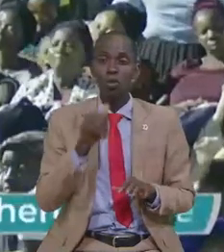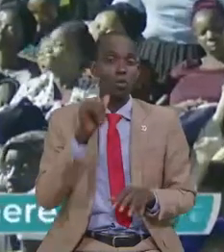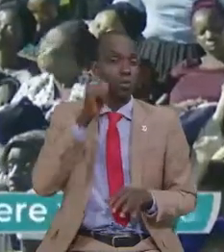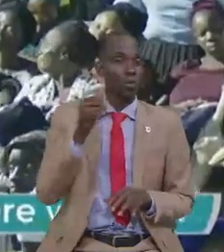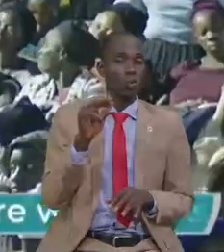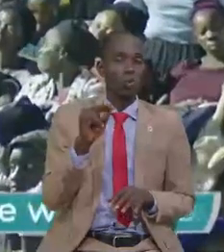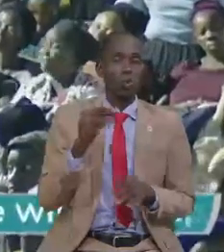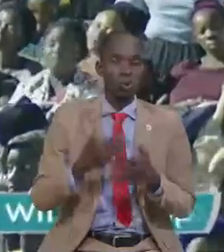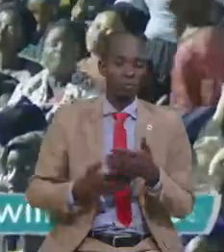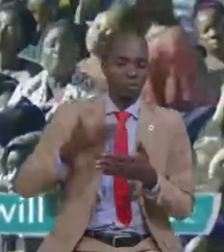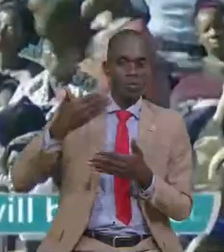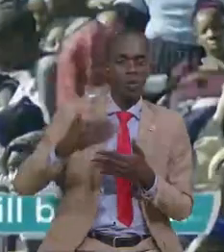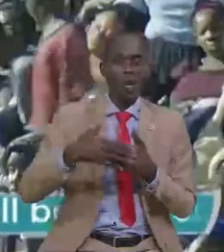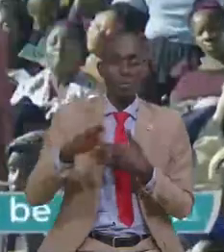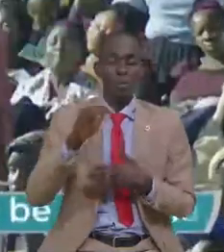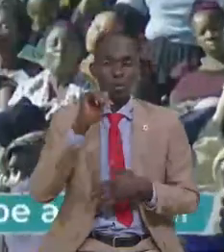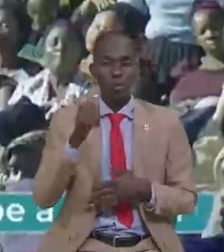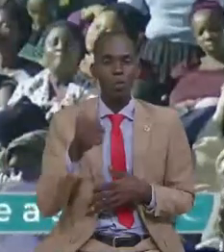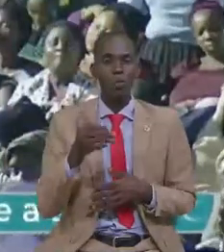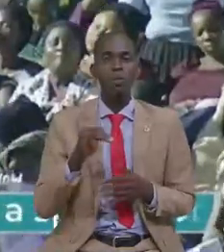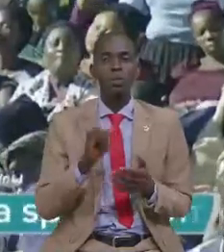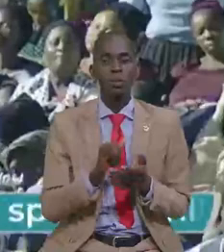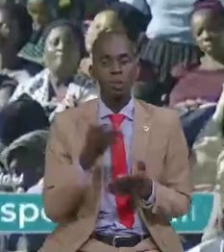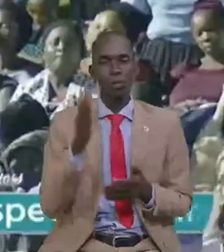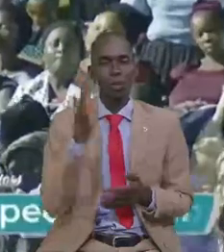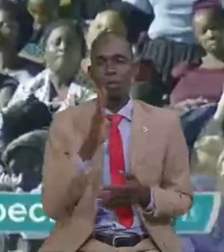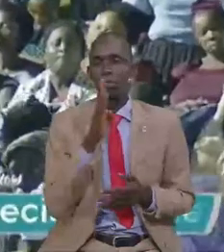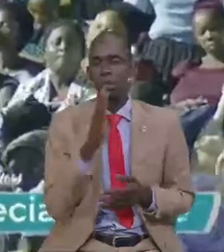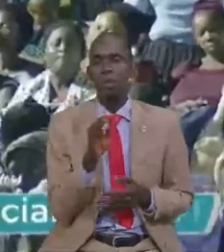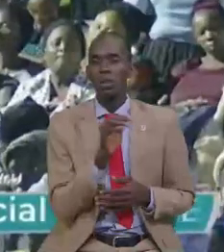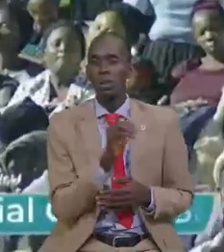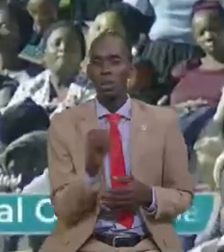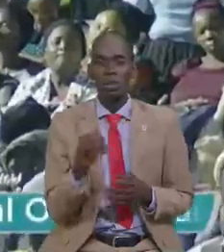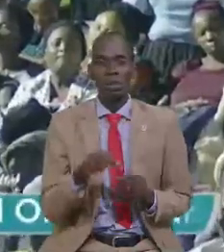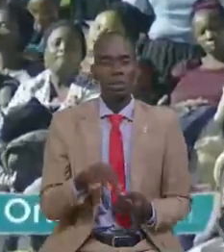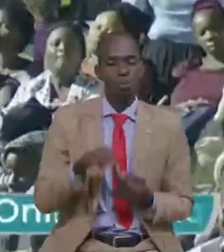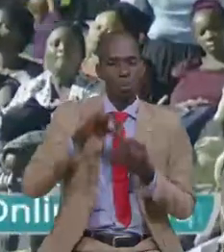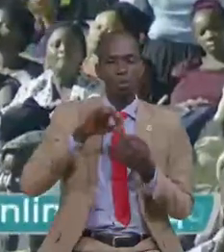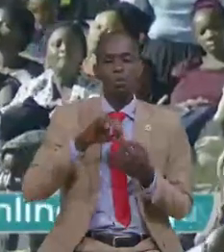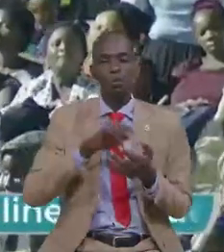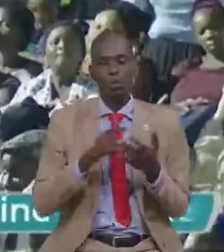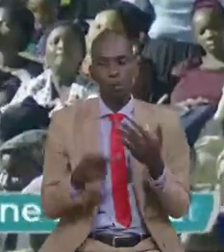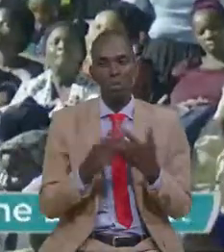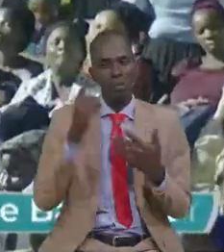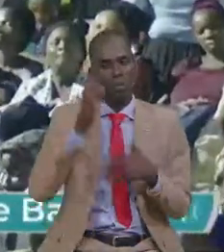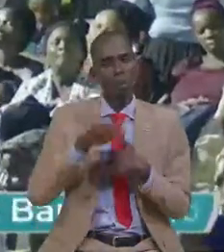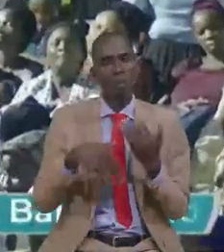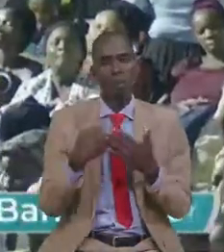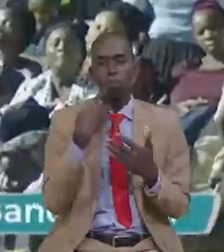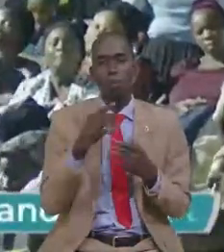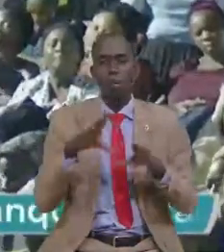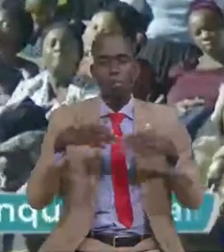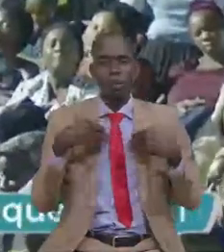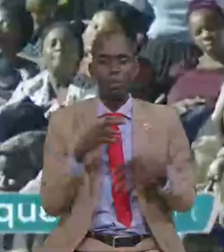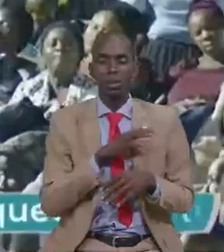le dimanche 2 juillet 2023. Et plus de détails